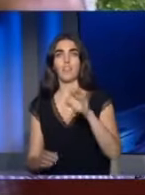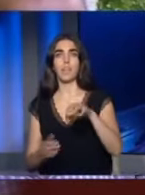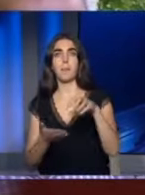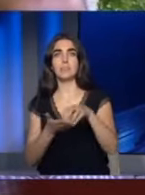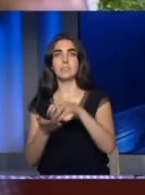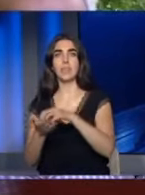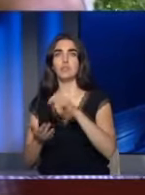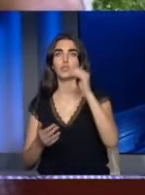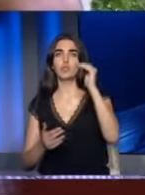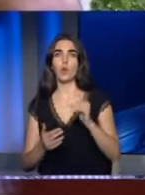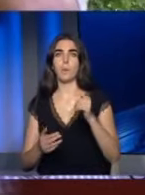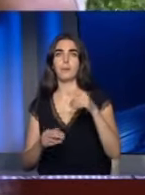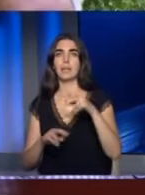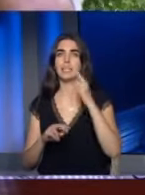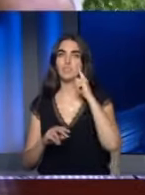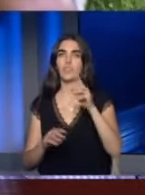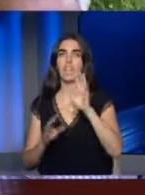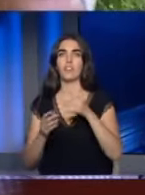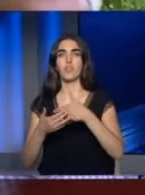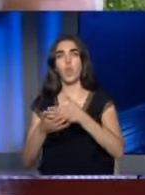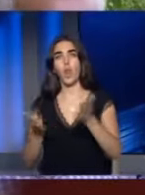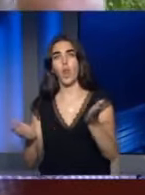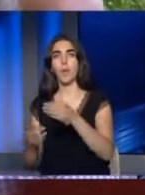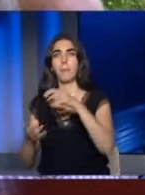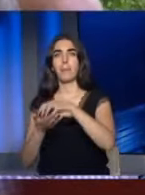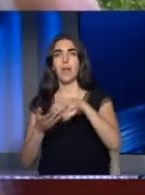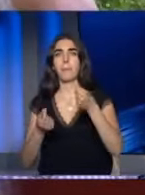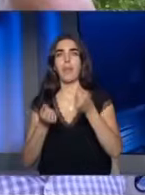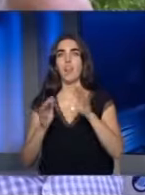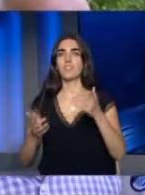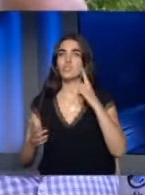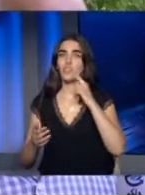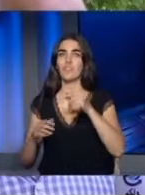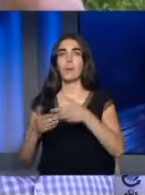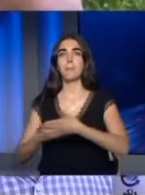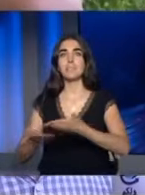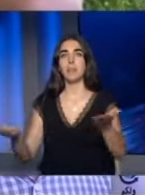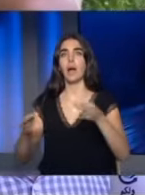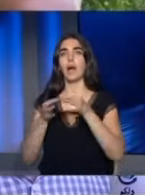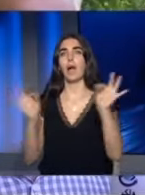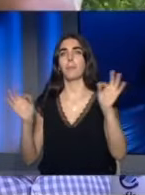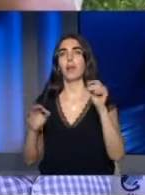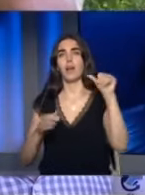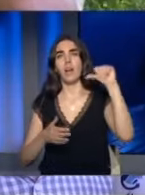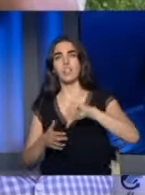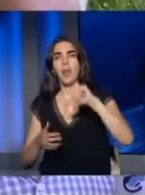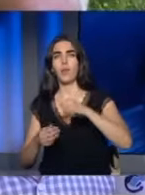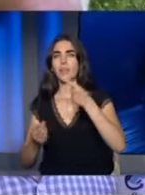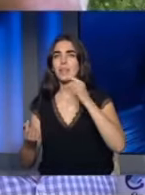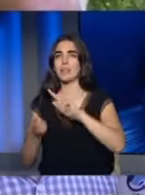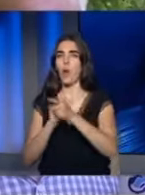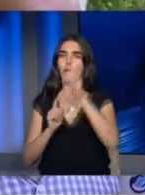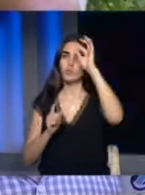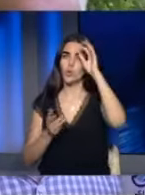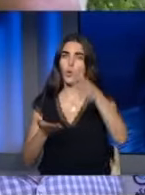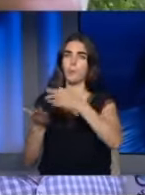الاعلامي كبير جدا انتم تواكب تتابعون كل قذيفه عم تسقط وتحرق شجر الزيتون عم تتابعوها اما العدو الاسرائيلي فهو عمل